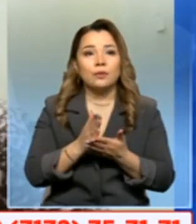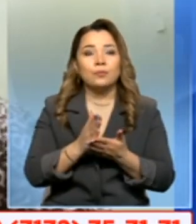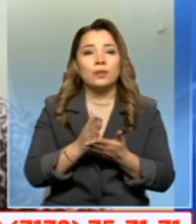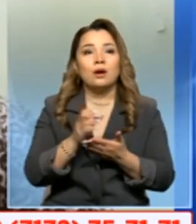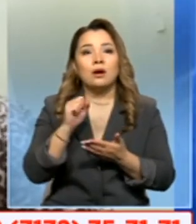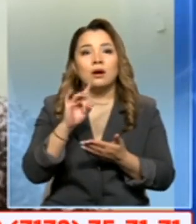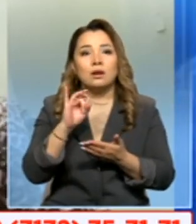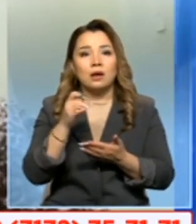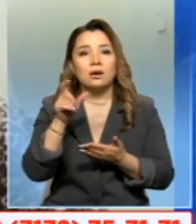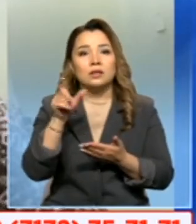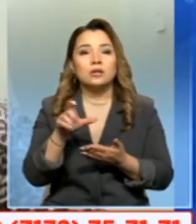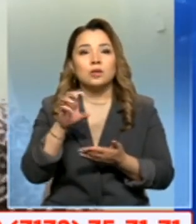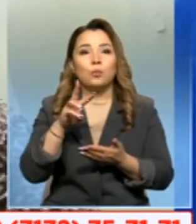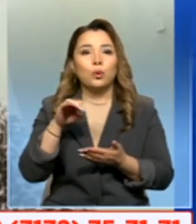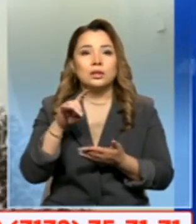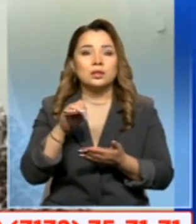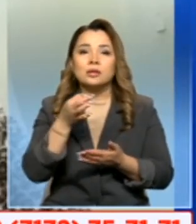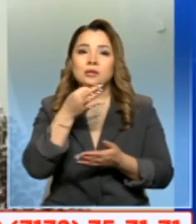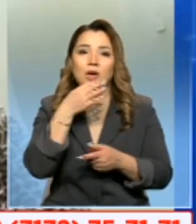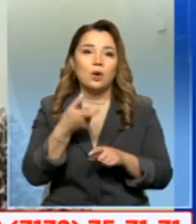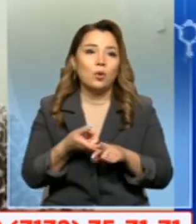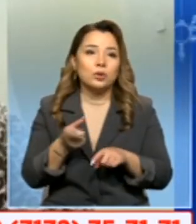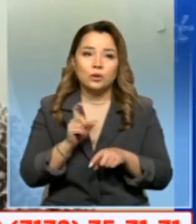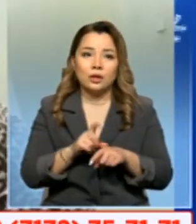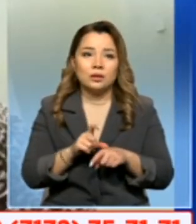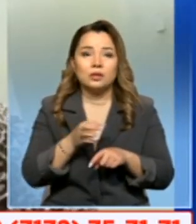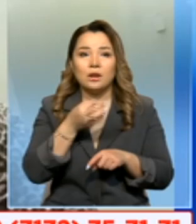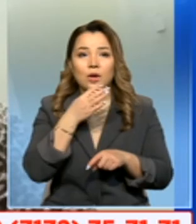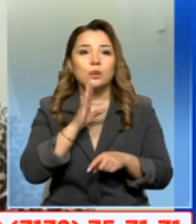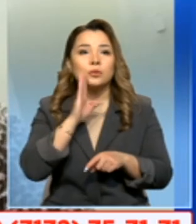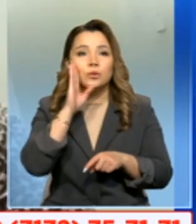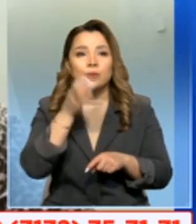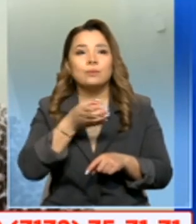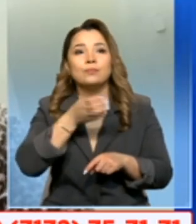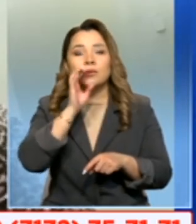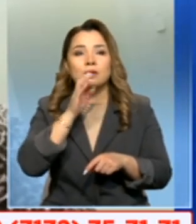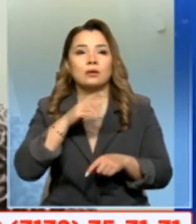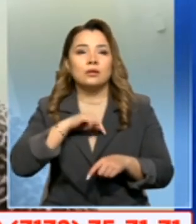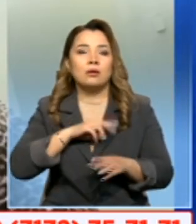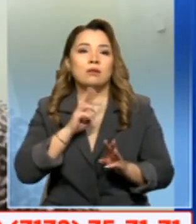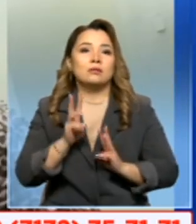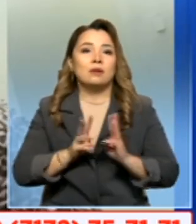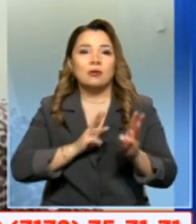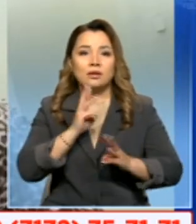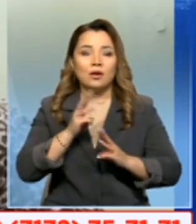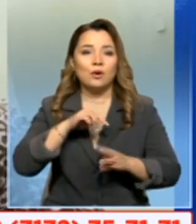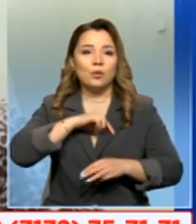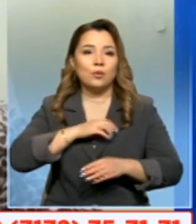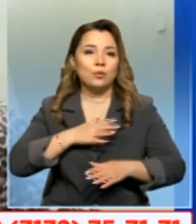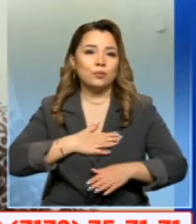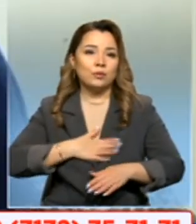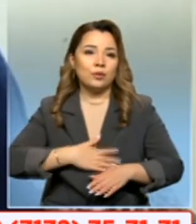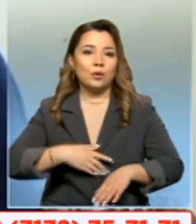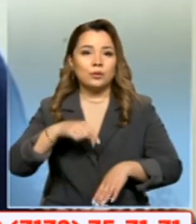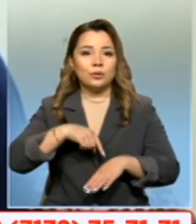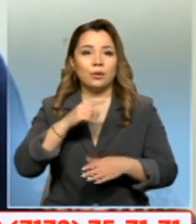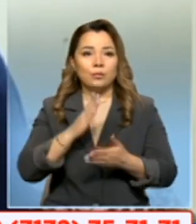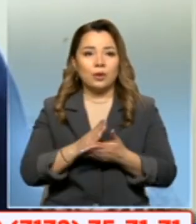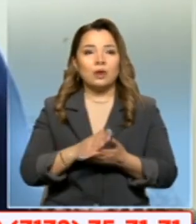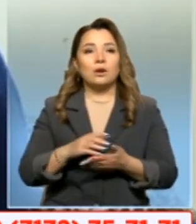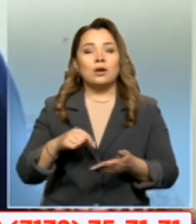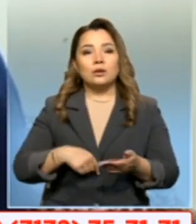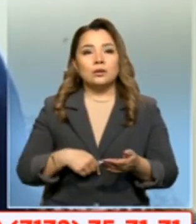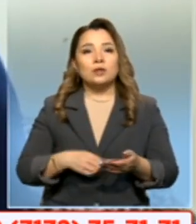Арай ханымның смузи маған қатты ұнады. Азанда бір соны ішсем сергек әдемі болып тұрады екен. Іш